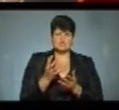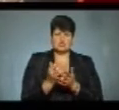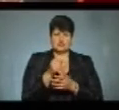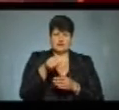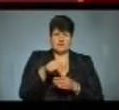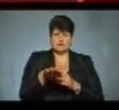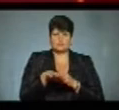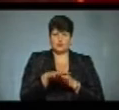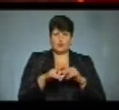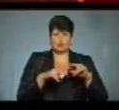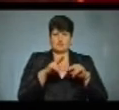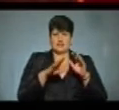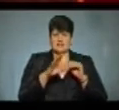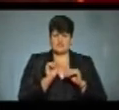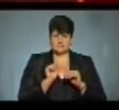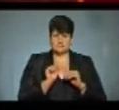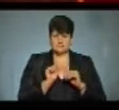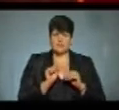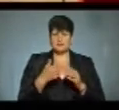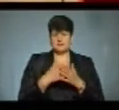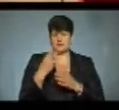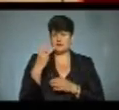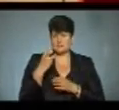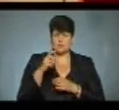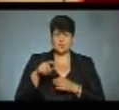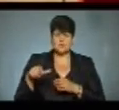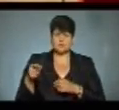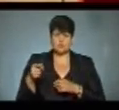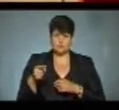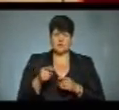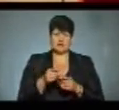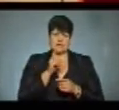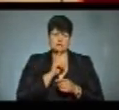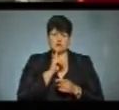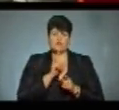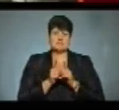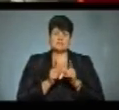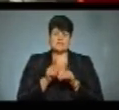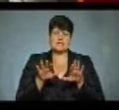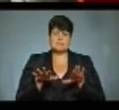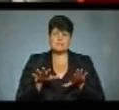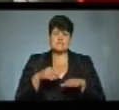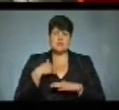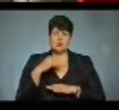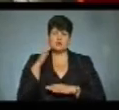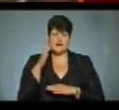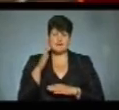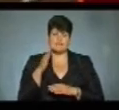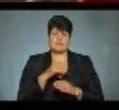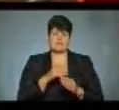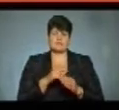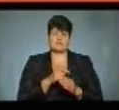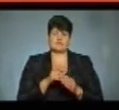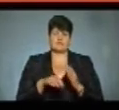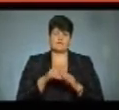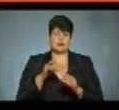будівництва. Майже 300 осіб в Тернополі тимчасово змінили місце голосування на парламентських виборах.